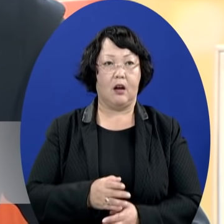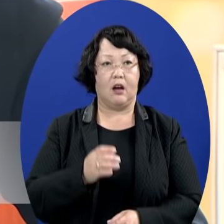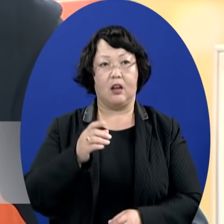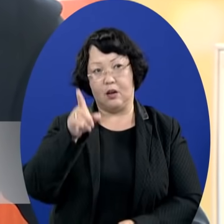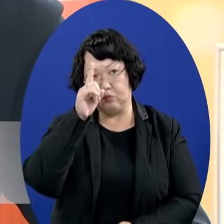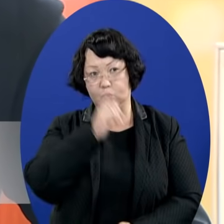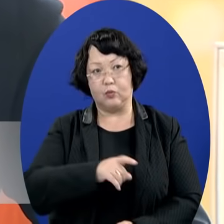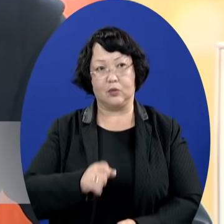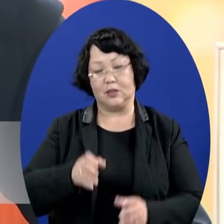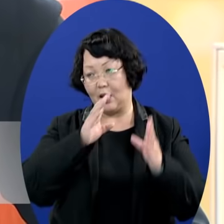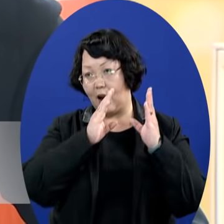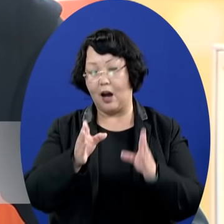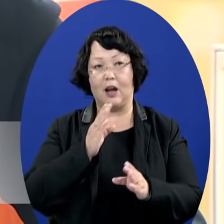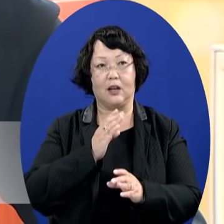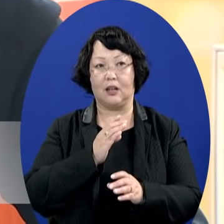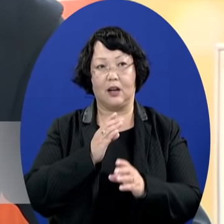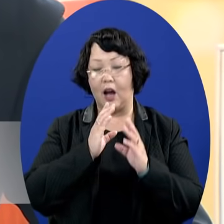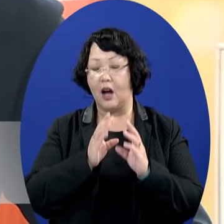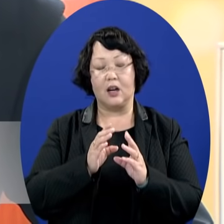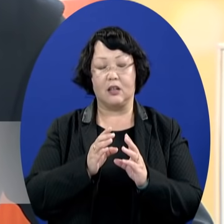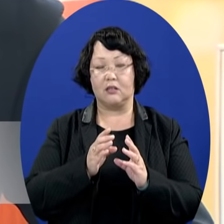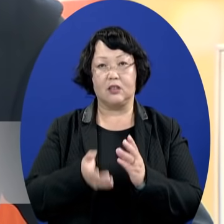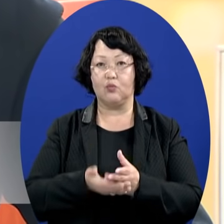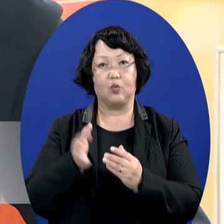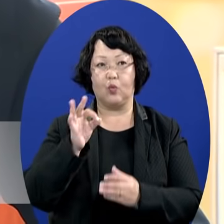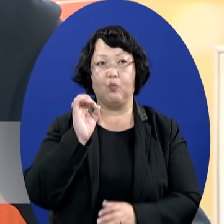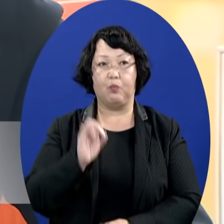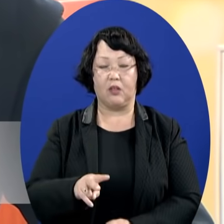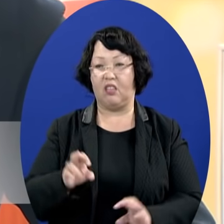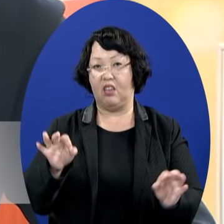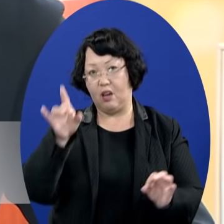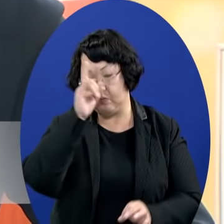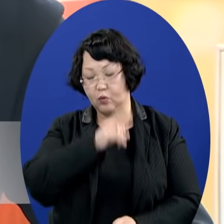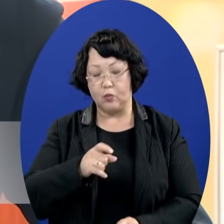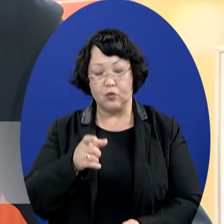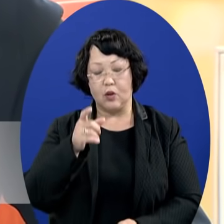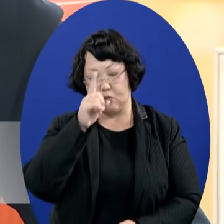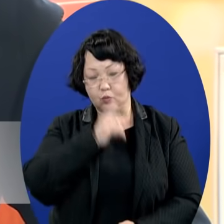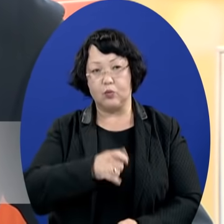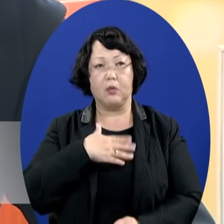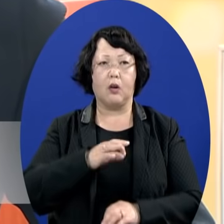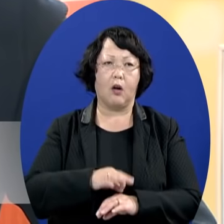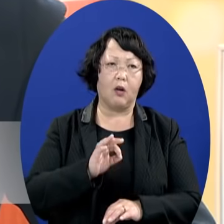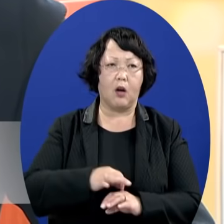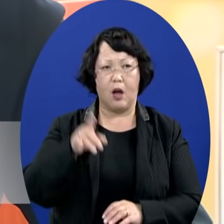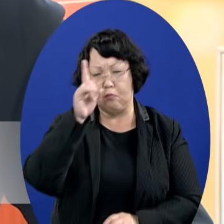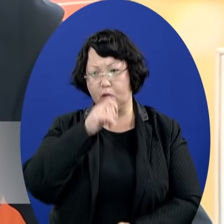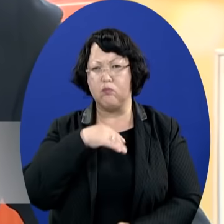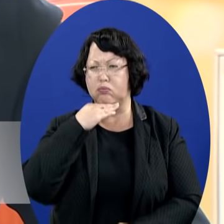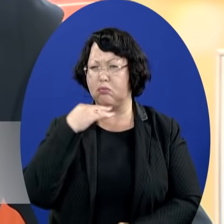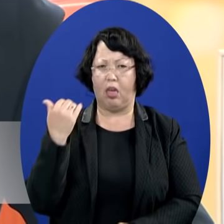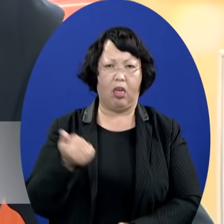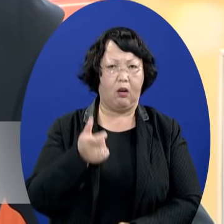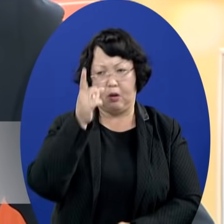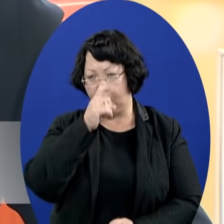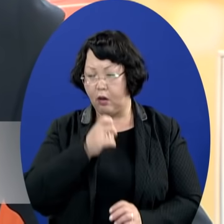үзэхгүй бол үнэхэрийн өөртөө өвдөд эхлэе. Ард иргэдэд эмчилж чадахгүй боллоо. Эмнэлгийн дүүрлээ хүмүүсээ авах нөхцөлгүй болоод эмнэлгийн